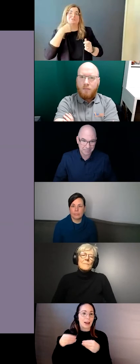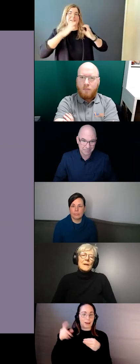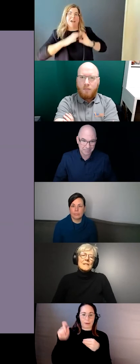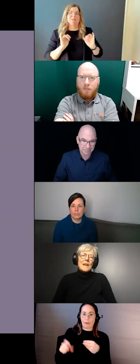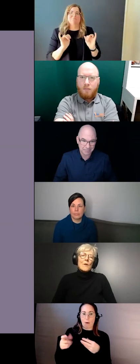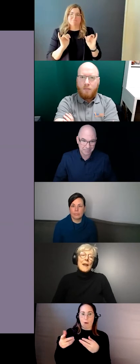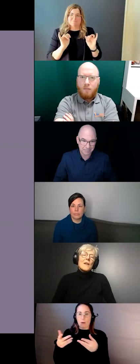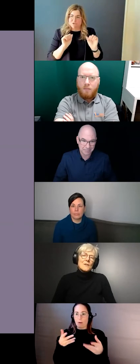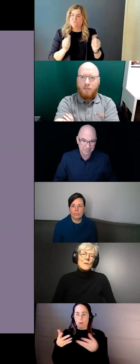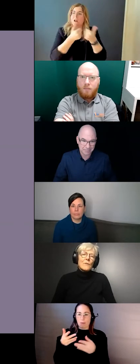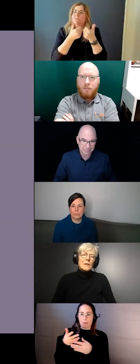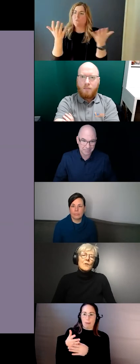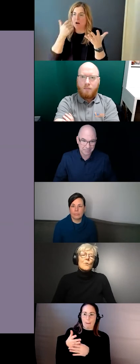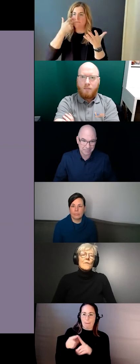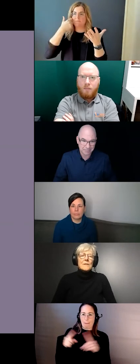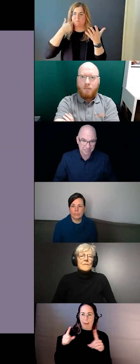une conception de temps qui est différente.